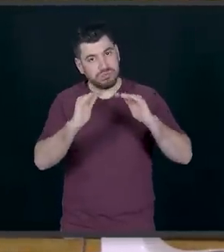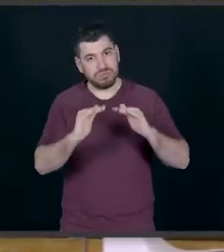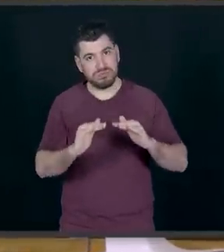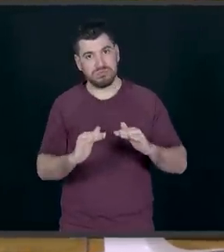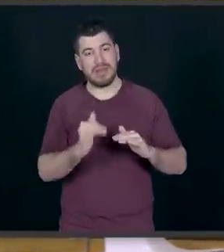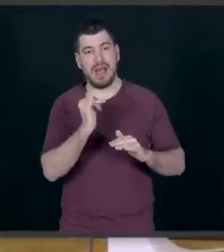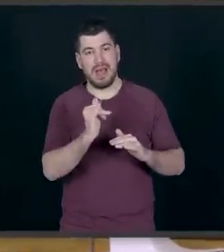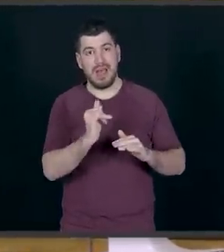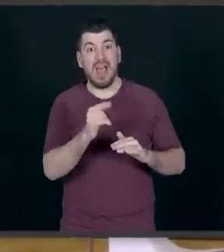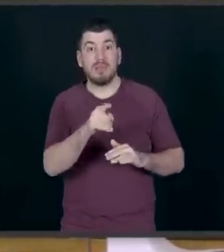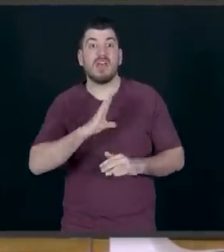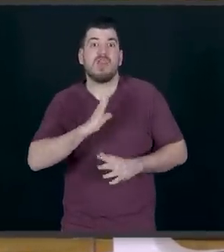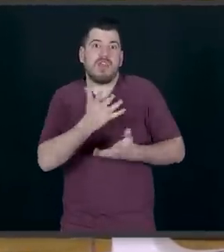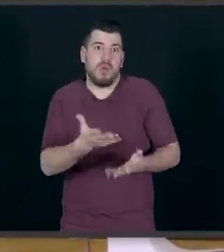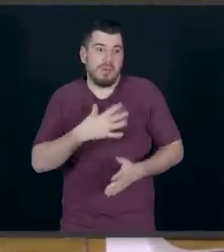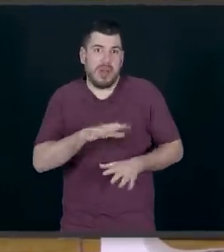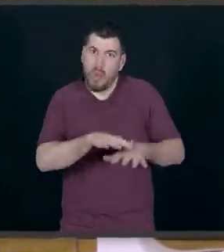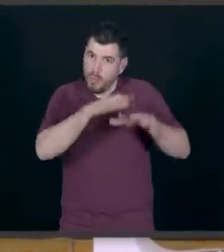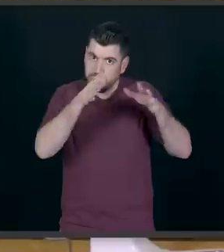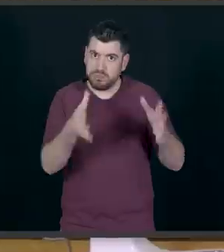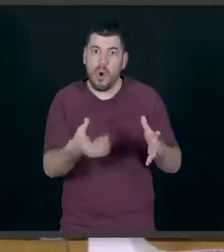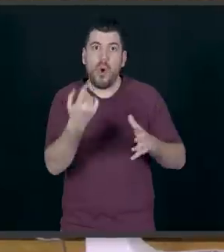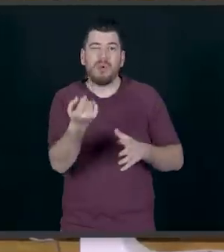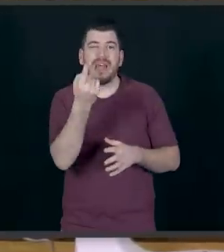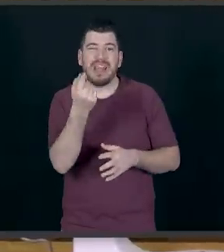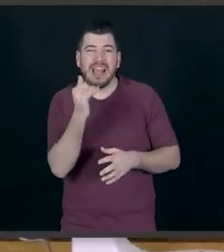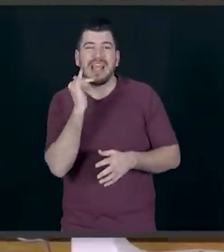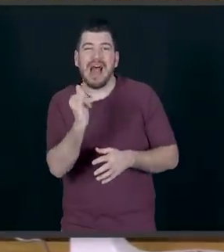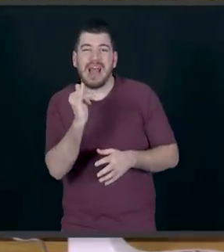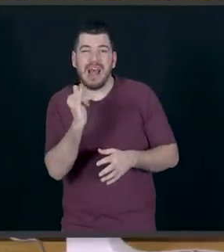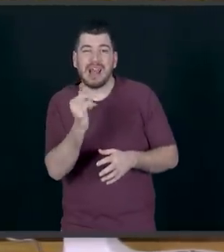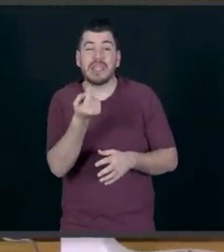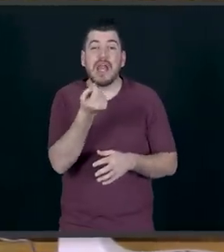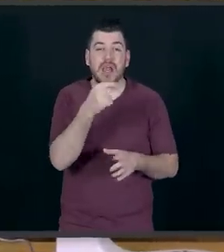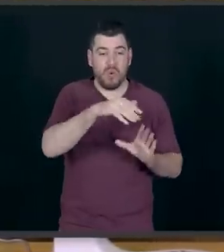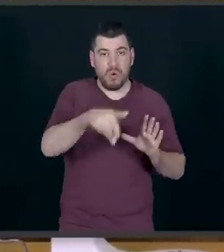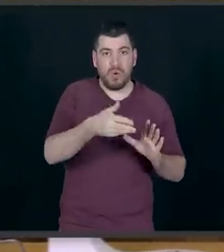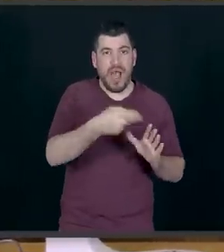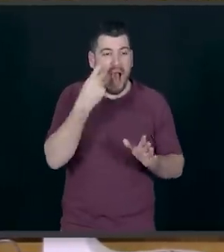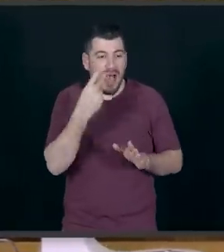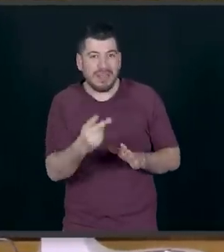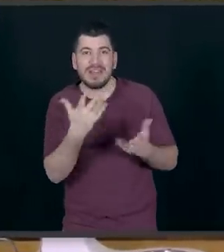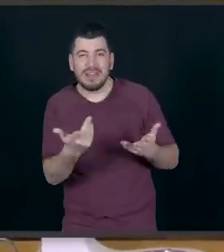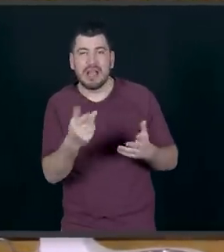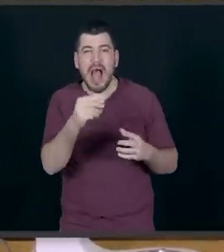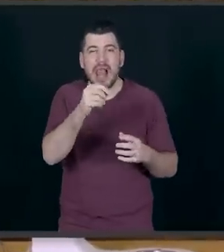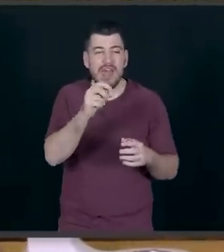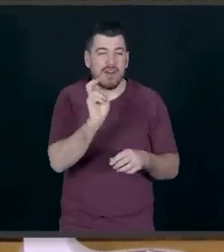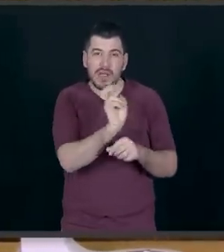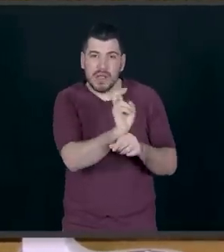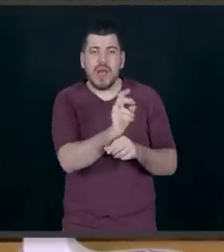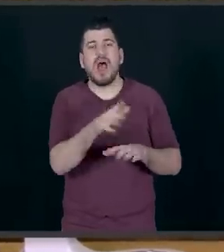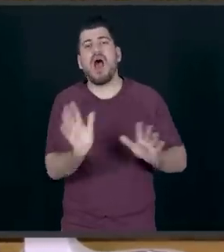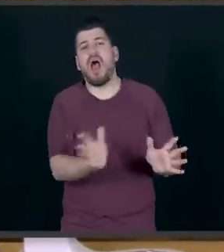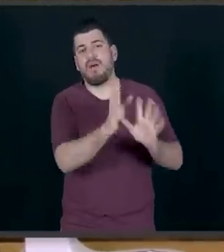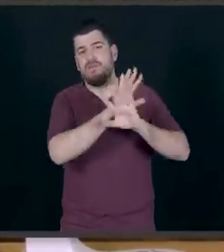θέλουμε. Κάναμε όλη αυτή τη διαδικασία για να φουσκώσει. Οπότε μην ανακατέψετε πάρα πολύ. Άμα δείτε λίγο αλευράκι κάπου σε κάποια σημεία, αφήστε το. Δεν